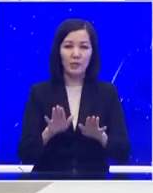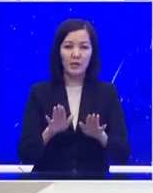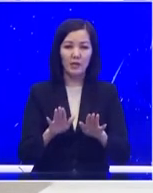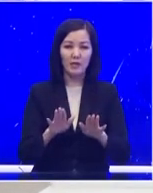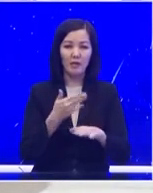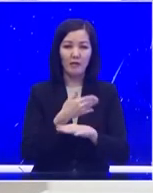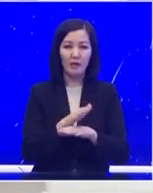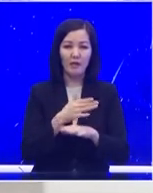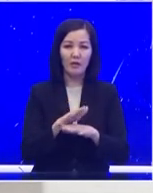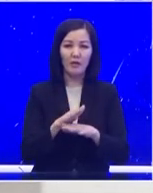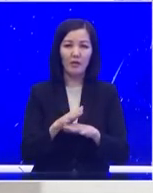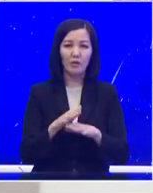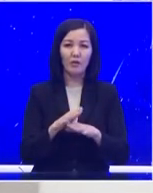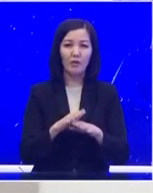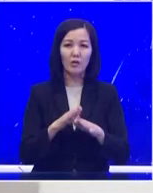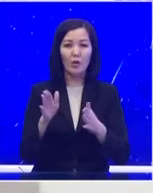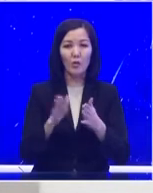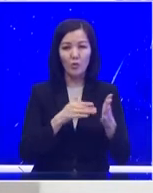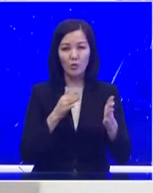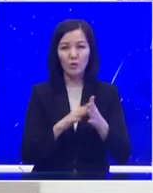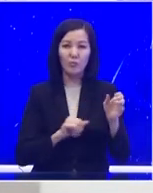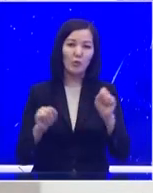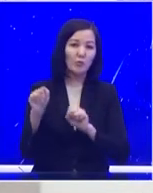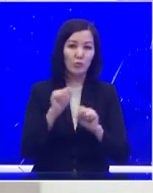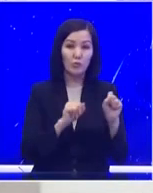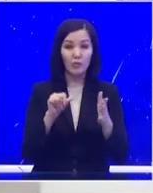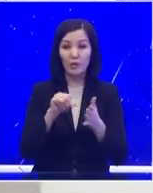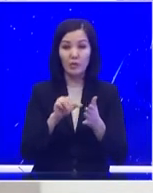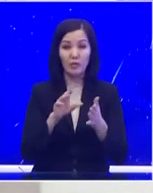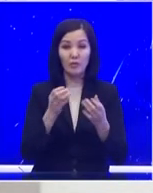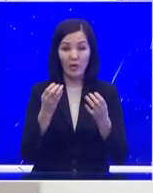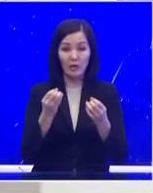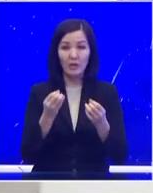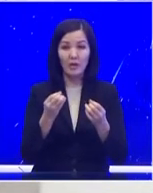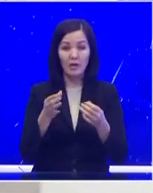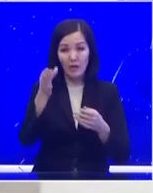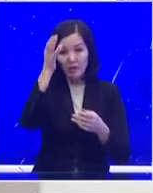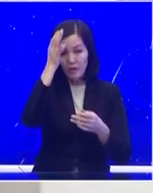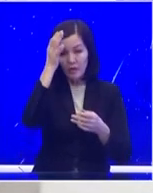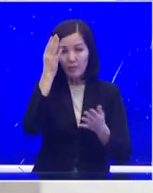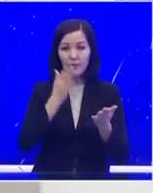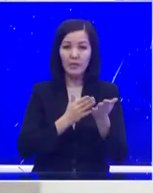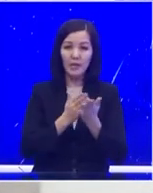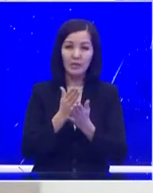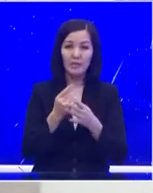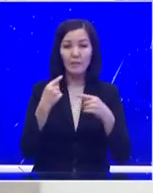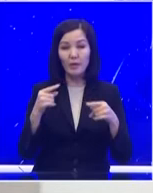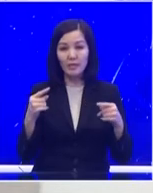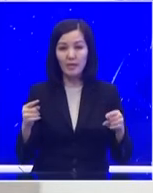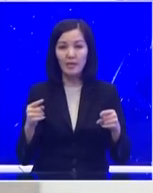далада көше сыпырып деген сияқты жұмыс қана емес, ол жаңағы осы ғылым саласында немесе да басқа